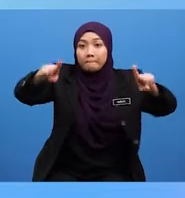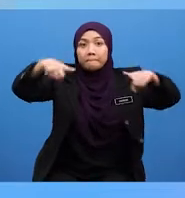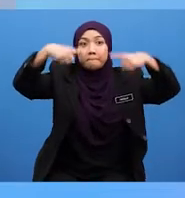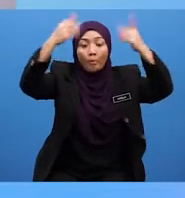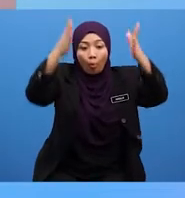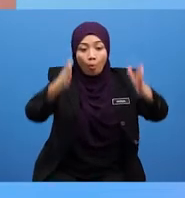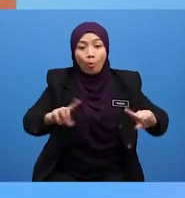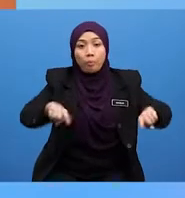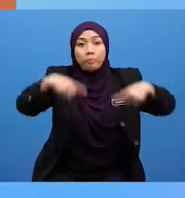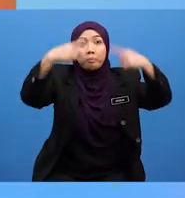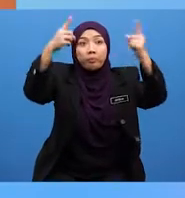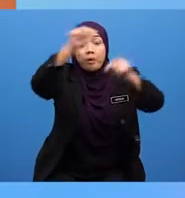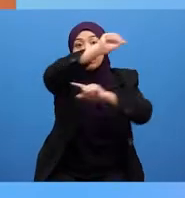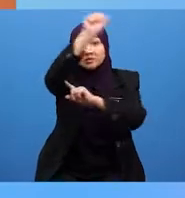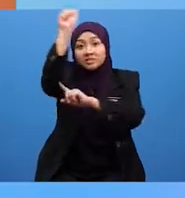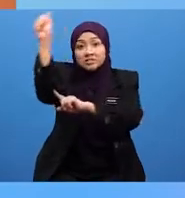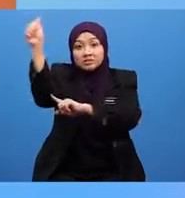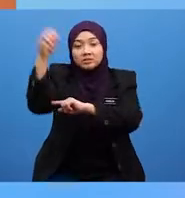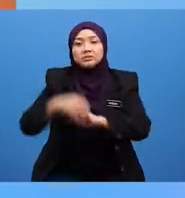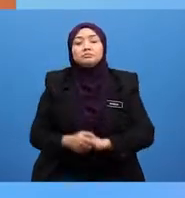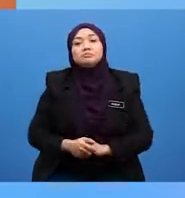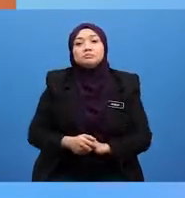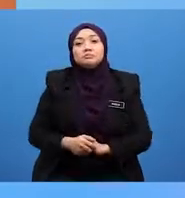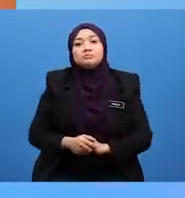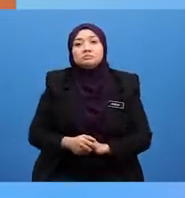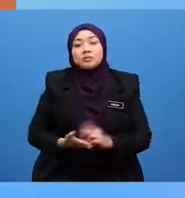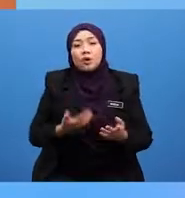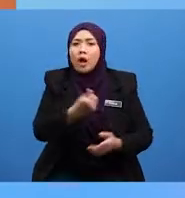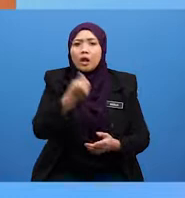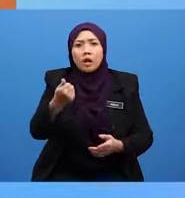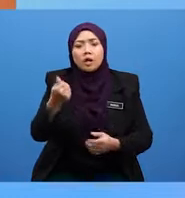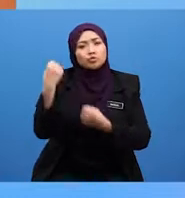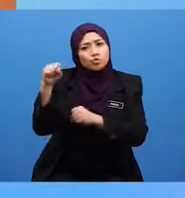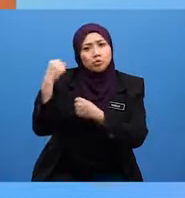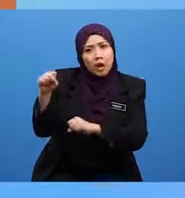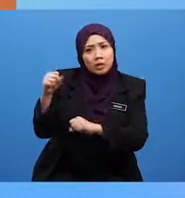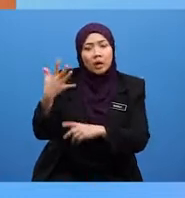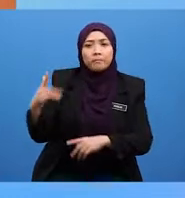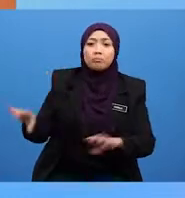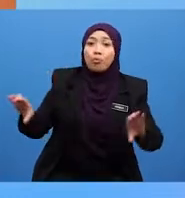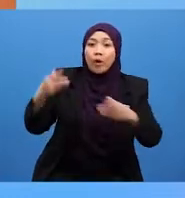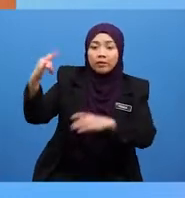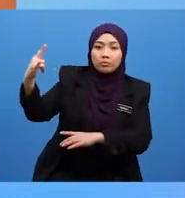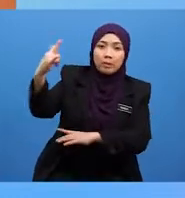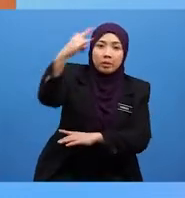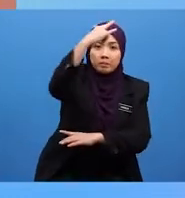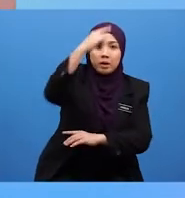Kelva juga digunakan dalam membuat peralatan sukan, membina kapal